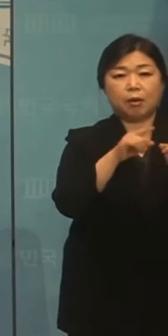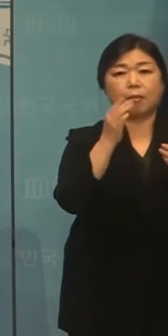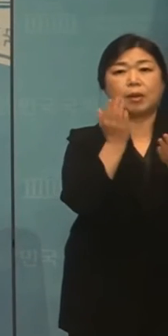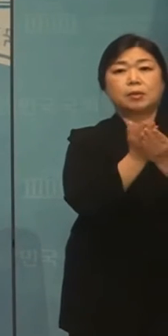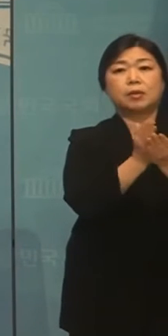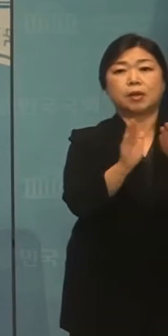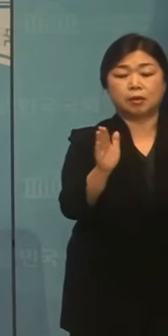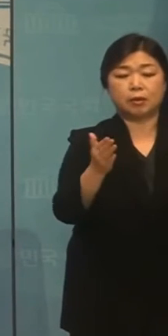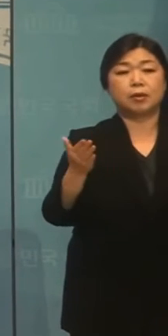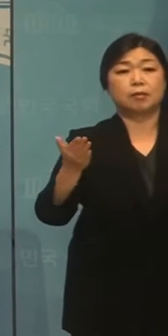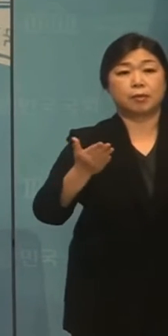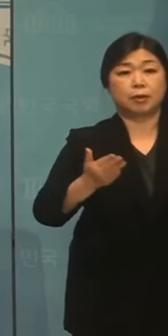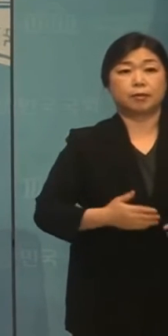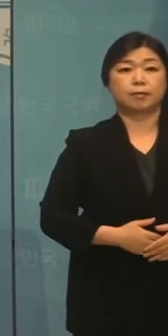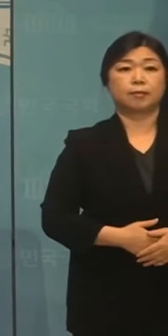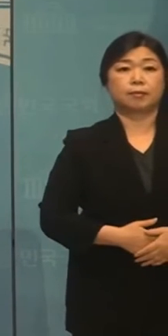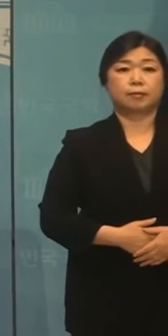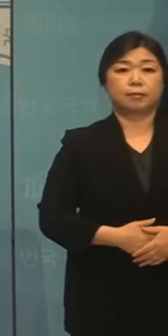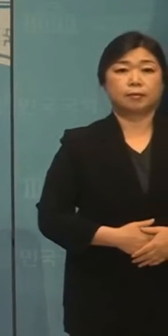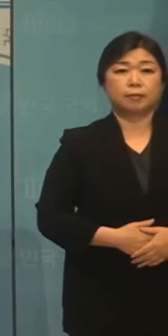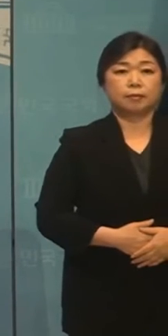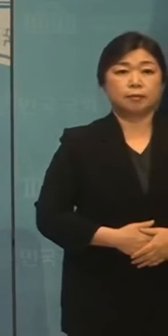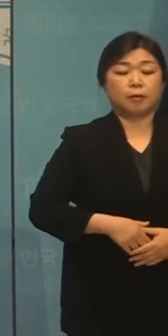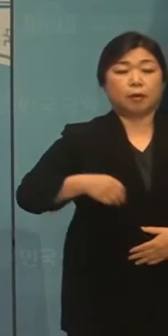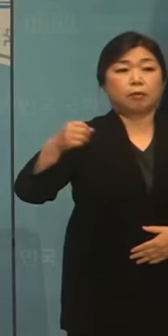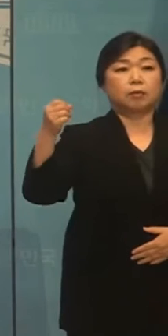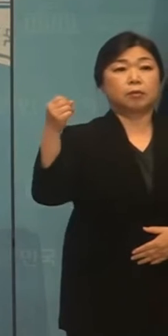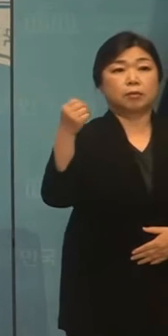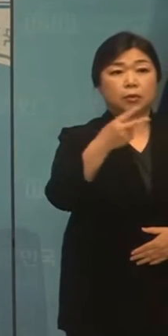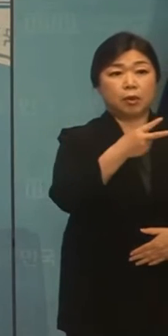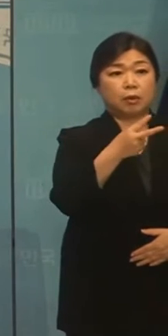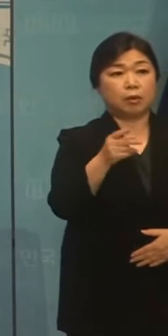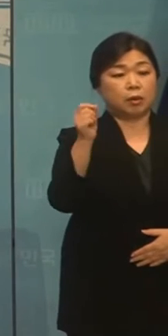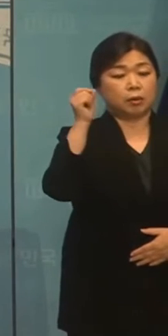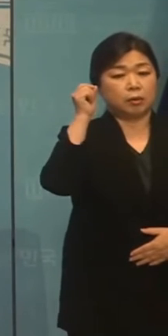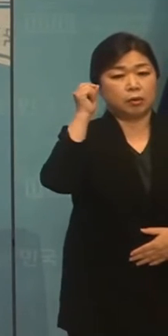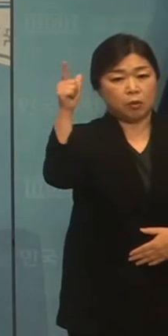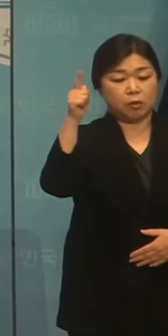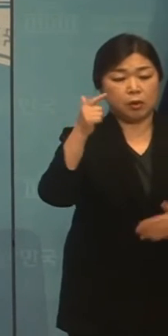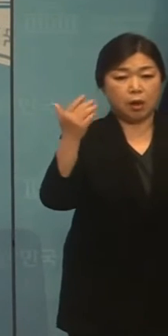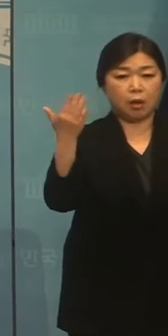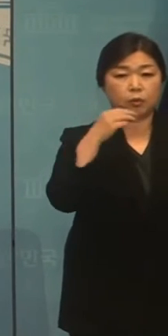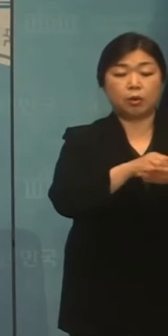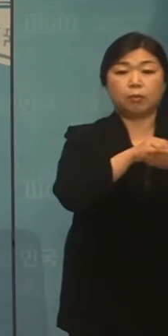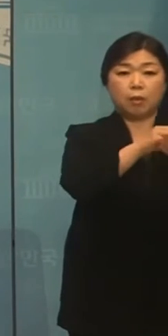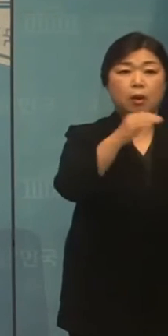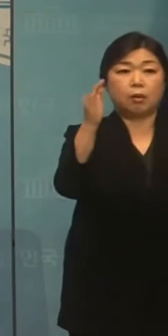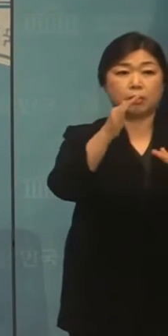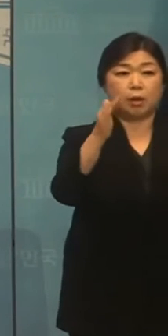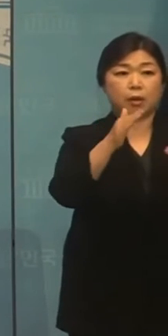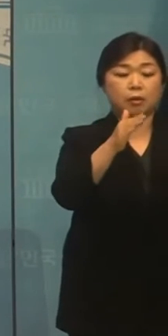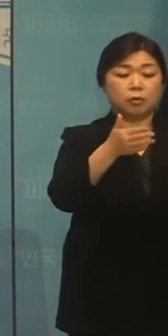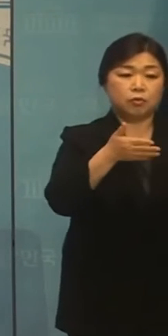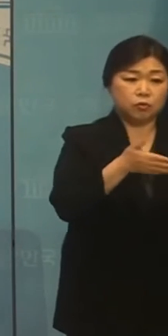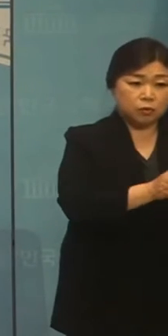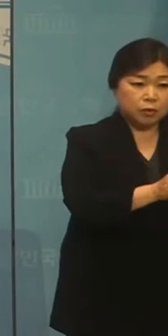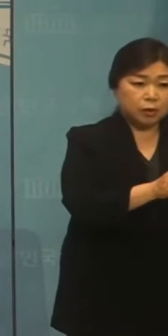무색하게 만듭니다. 또한 영재학교 입학생의